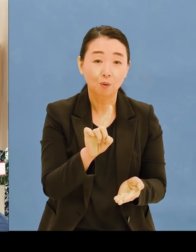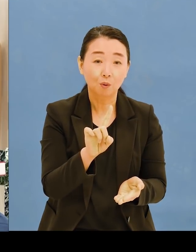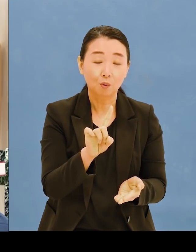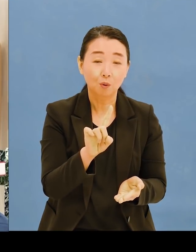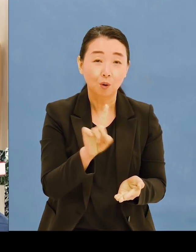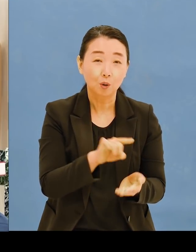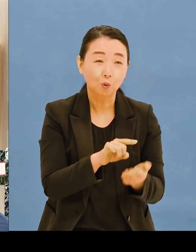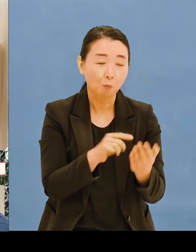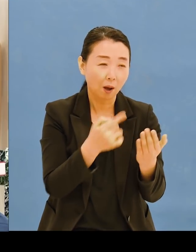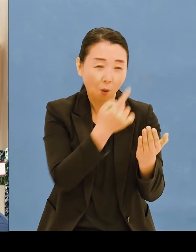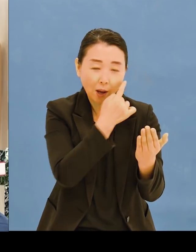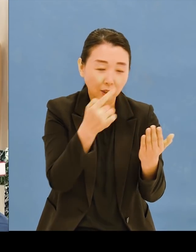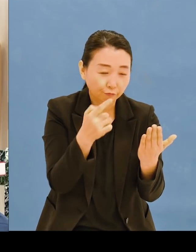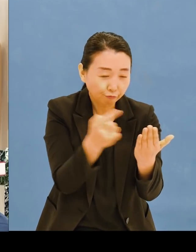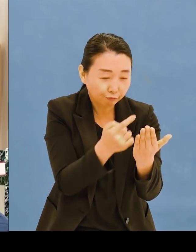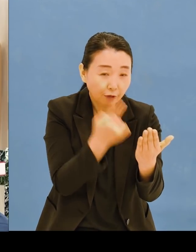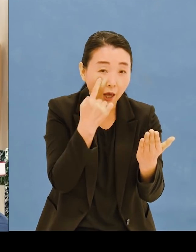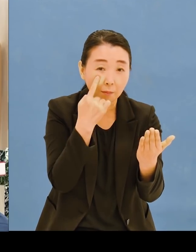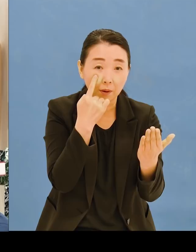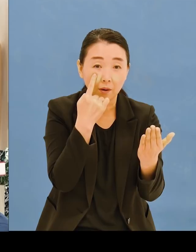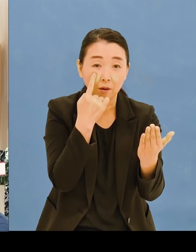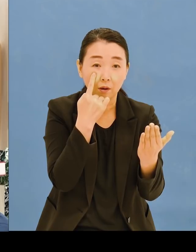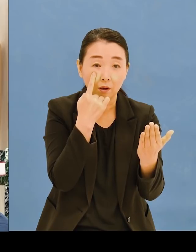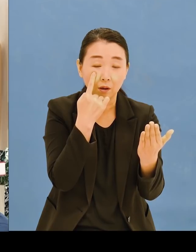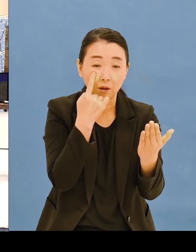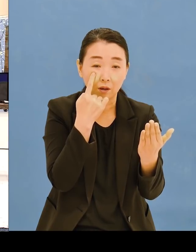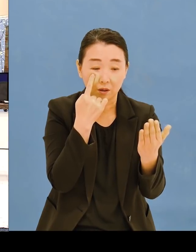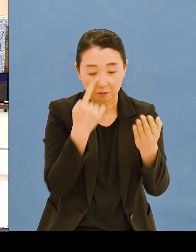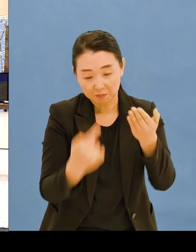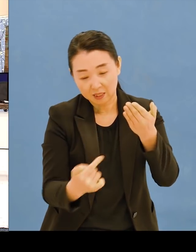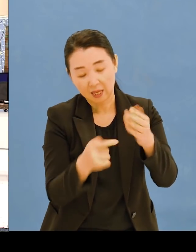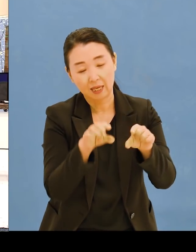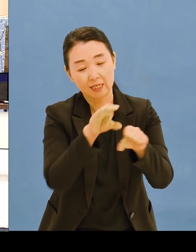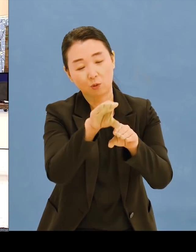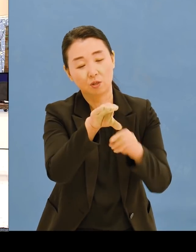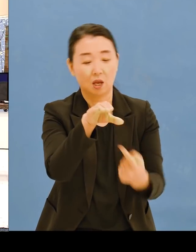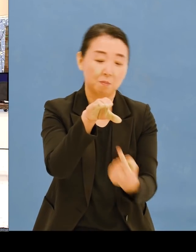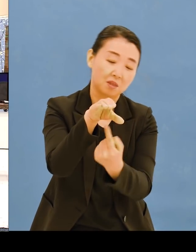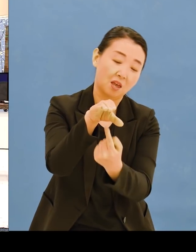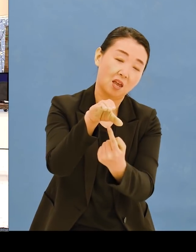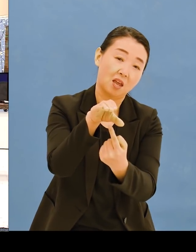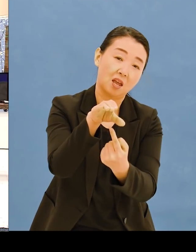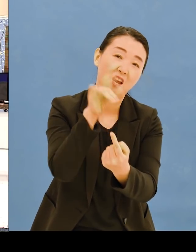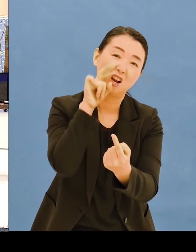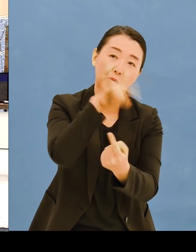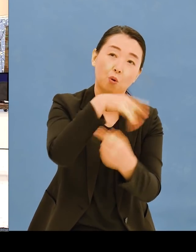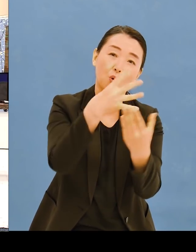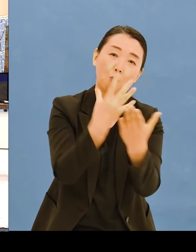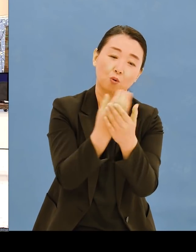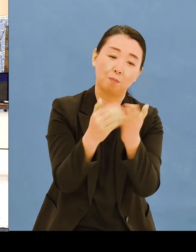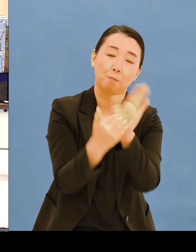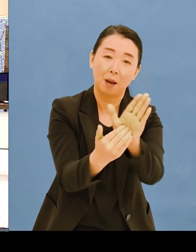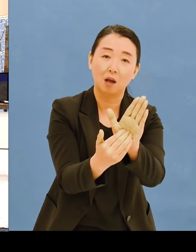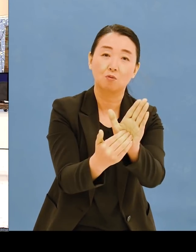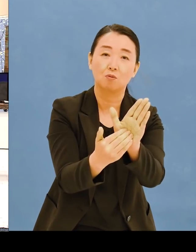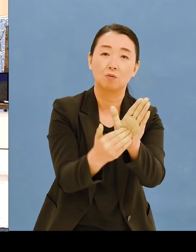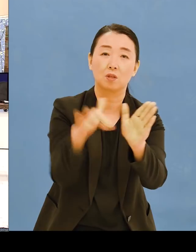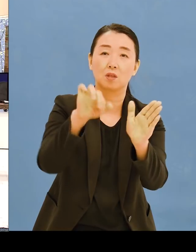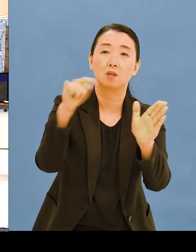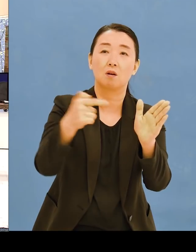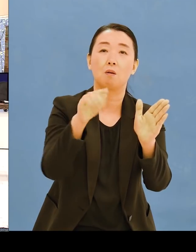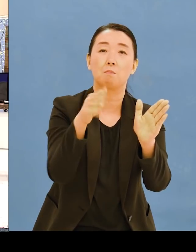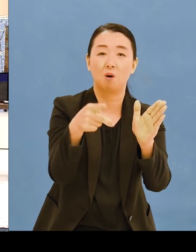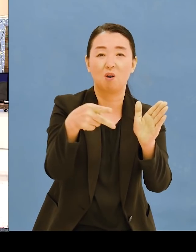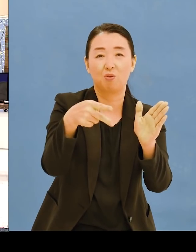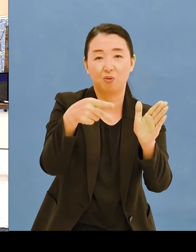리더기 있잖아요. 네. 찍어보는 리더기를 딱 떴는데 밑에 매연을 걸러주는 컨버터가 고장이 났다고 하더라고요. 근데